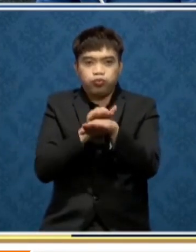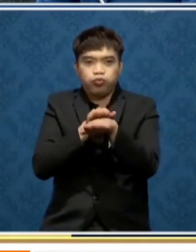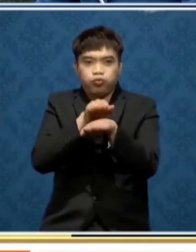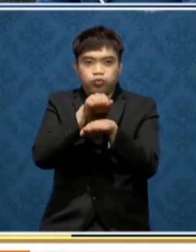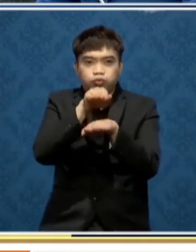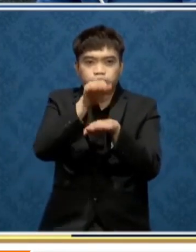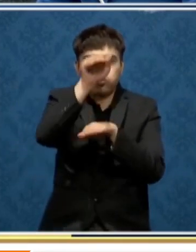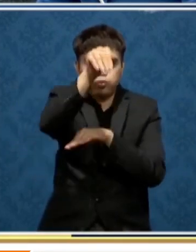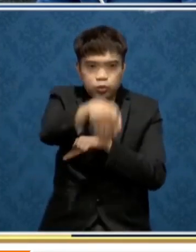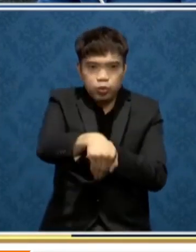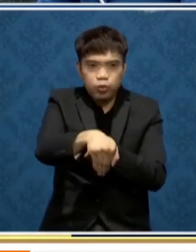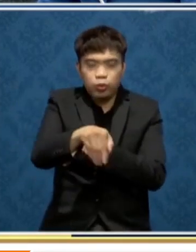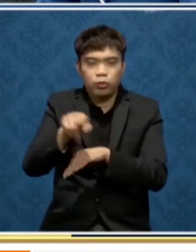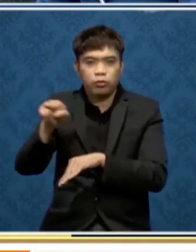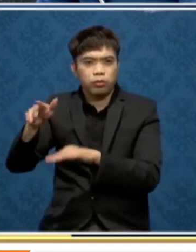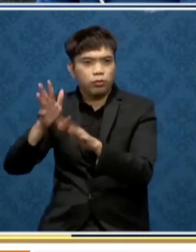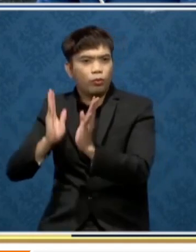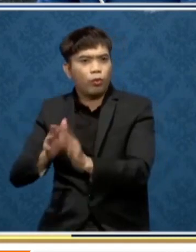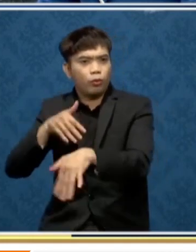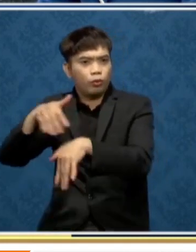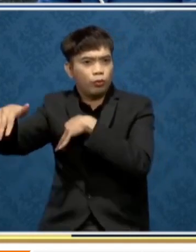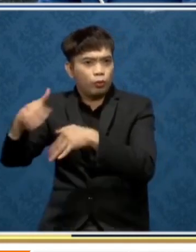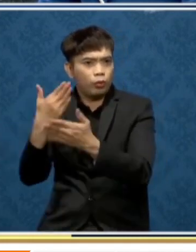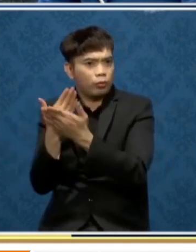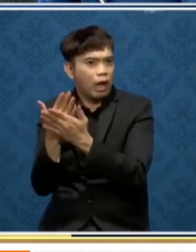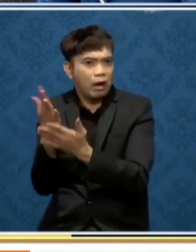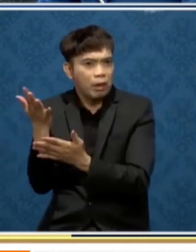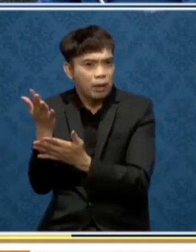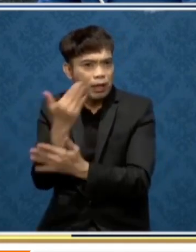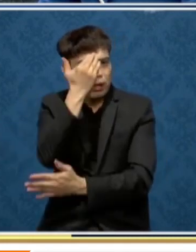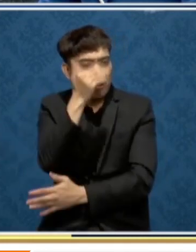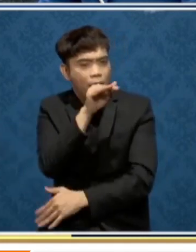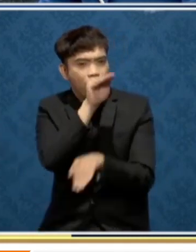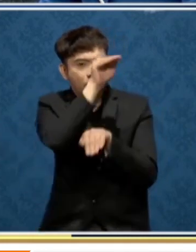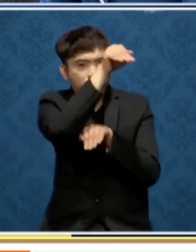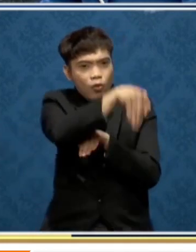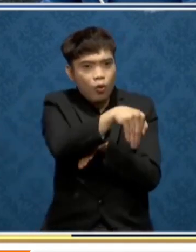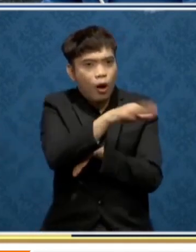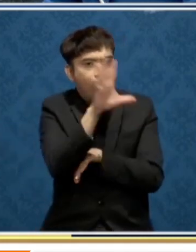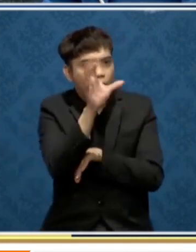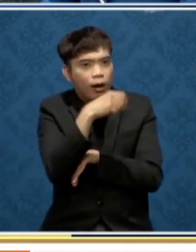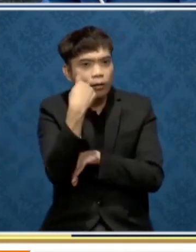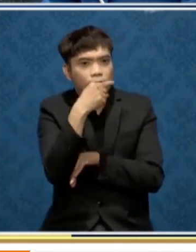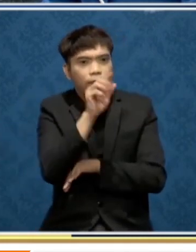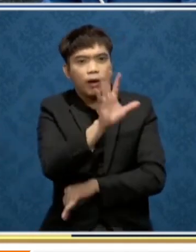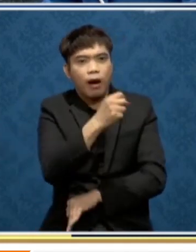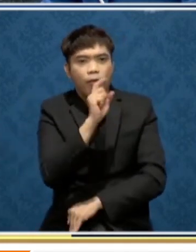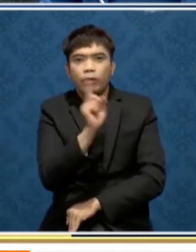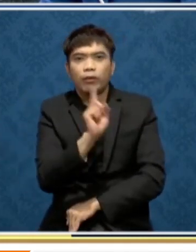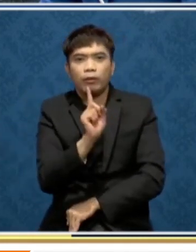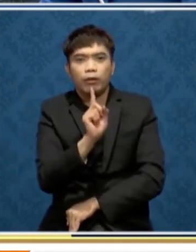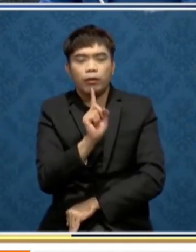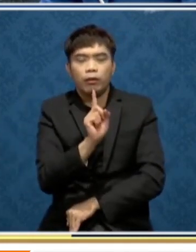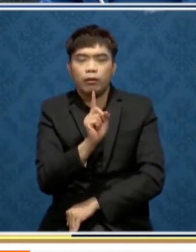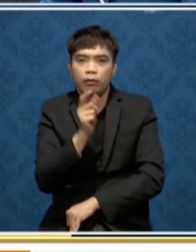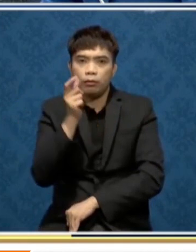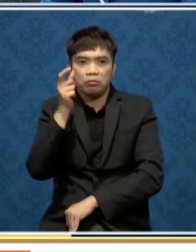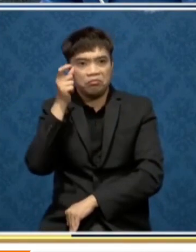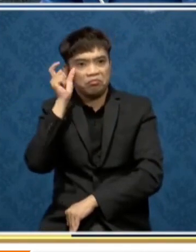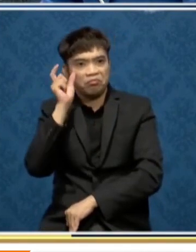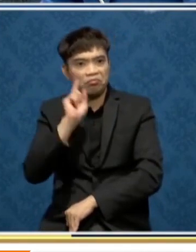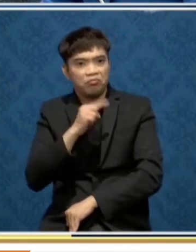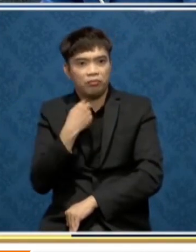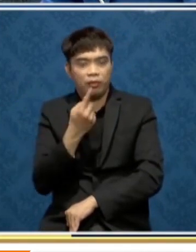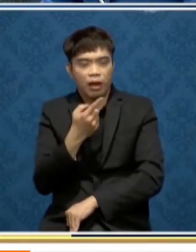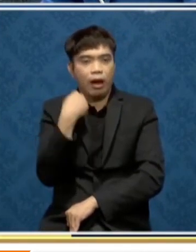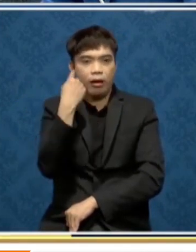ขาหรือชาติพันธุ์ที่จะลงทุนในการก่อสร้างโรงแรมหรือว่ารีสอร์ทได้นะครับเพราะฉะนั้นอยากจะให้หน่วยง